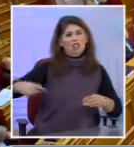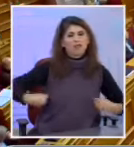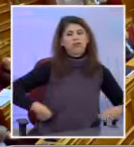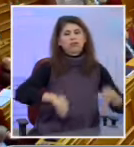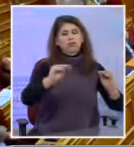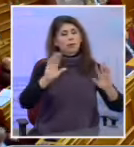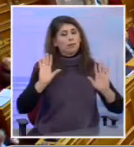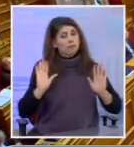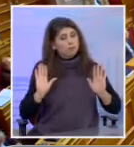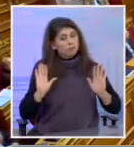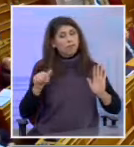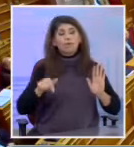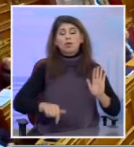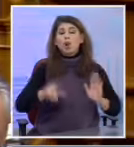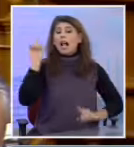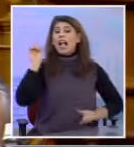Και πλέον